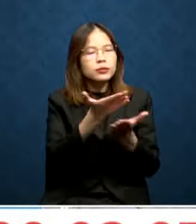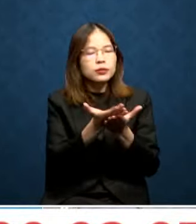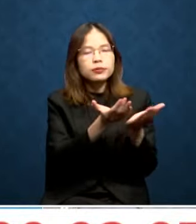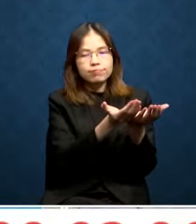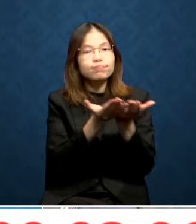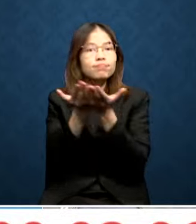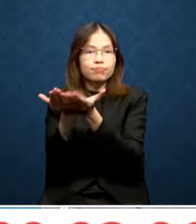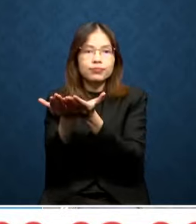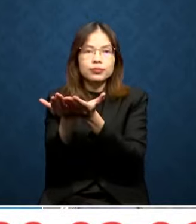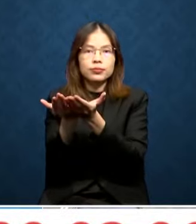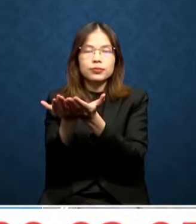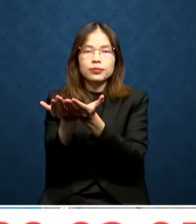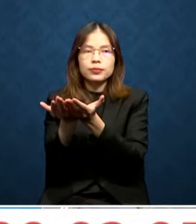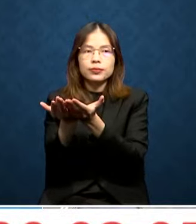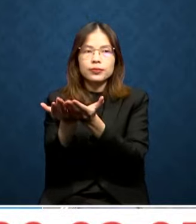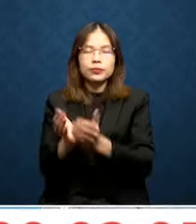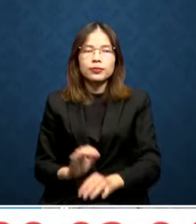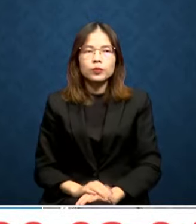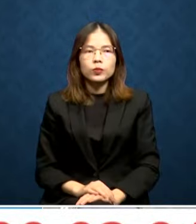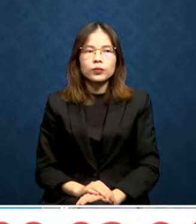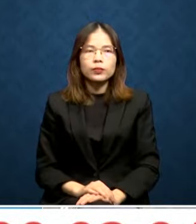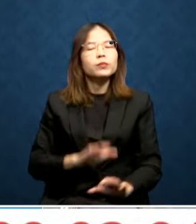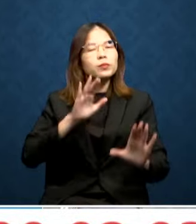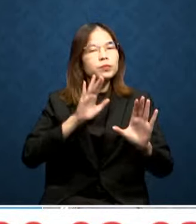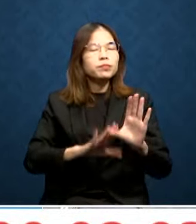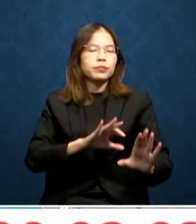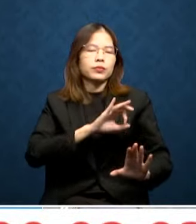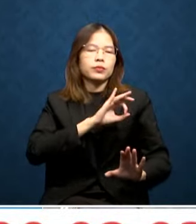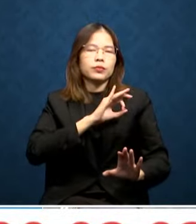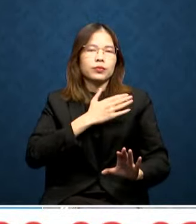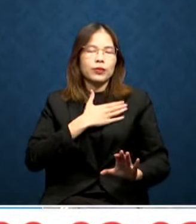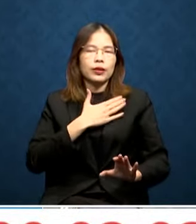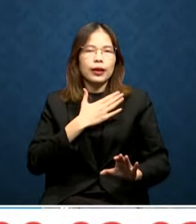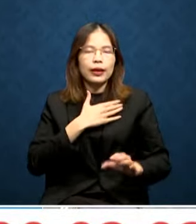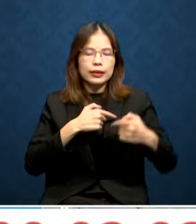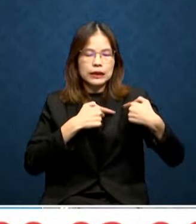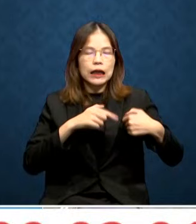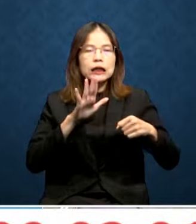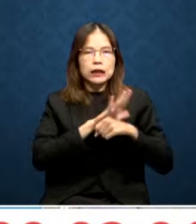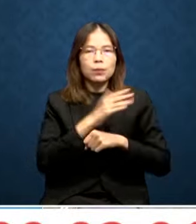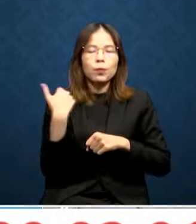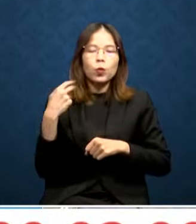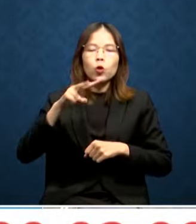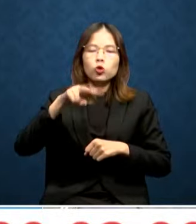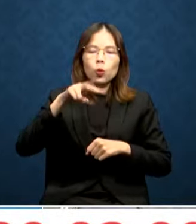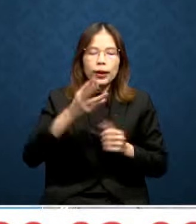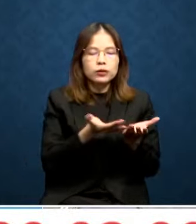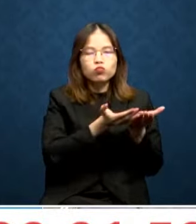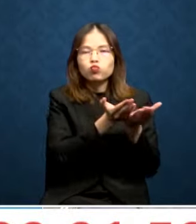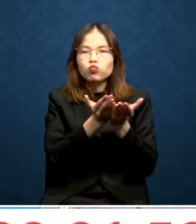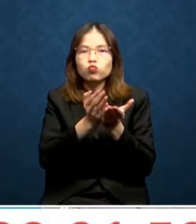การอ่าสมัครใจของชาวประมงประมาณ 2,000ลำนะครับแล้ว